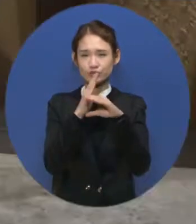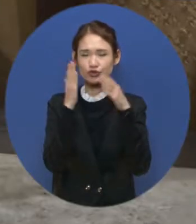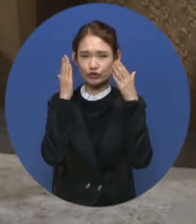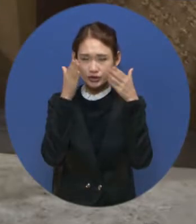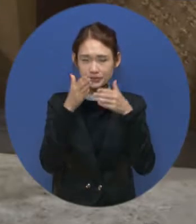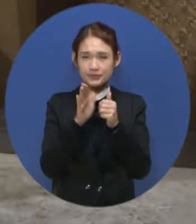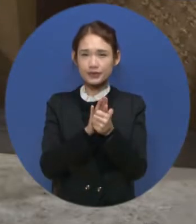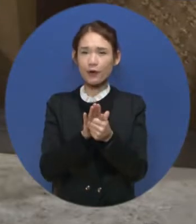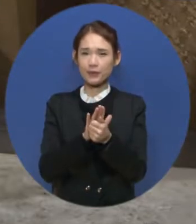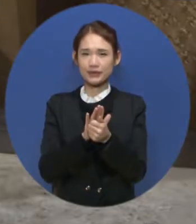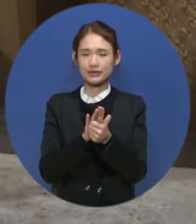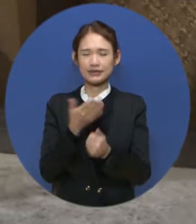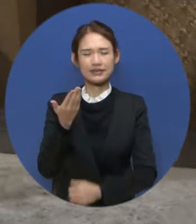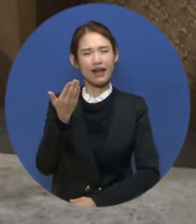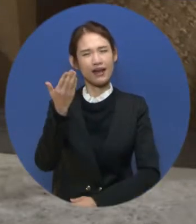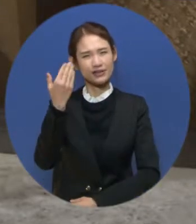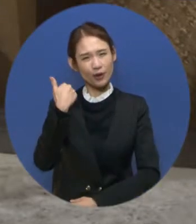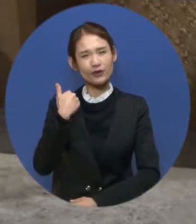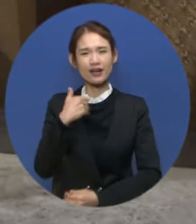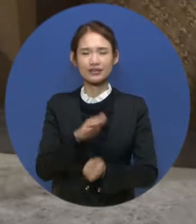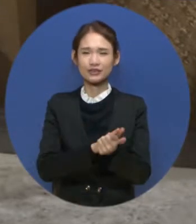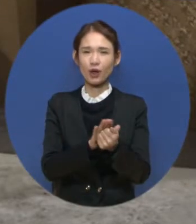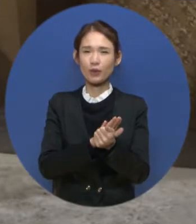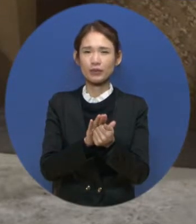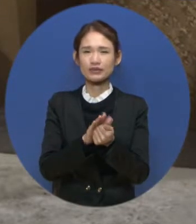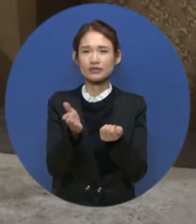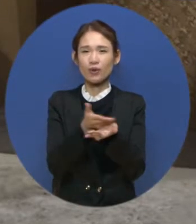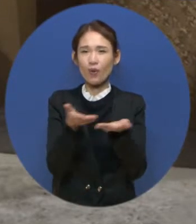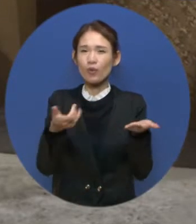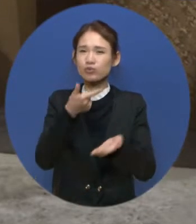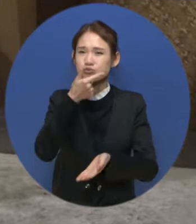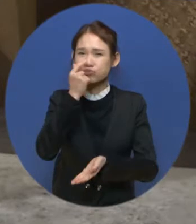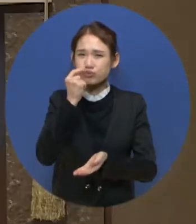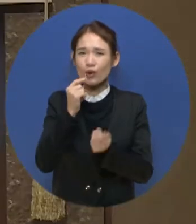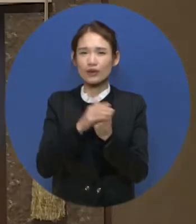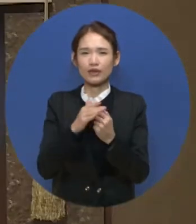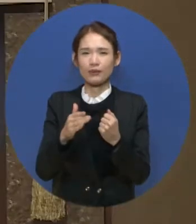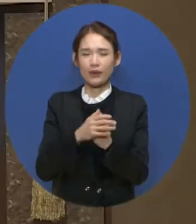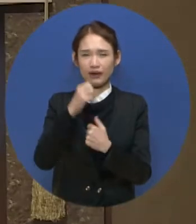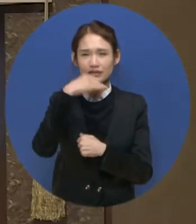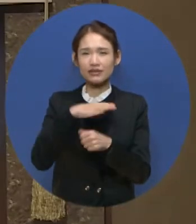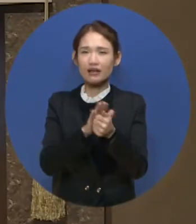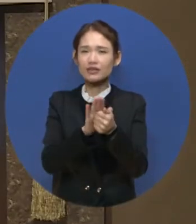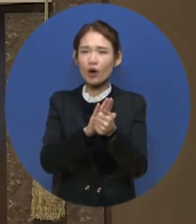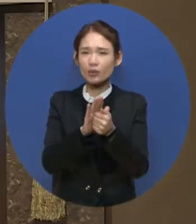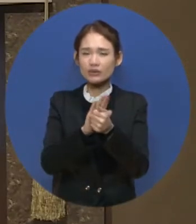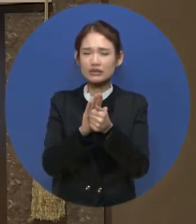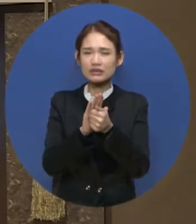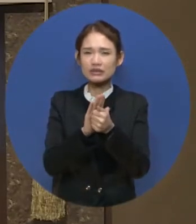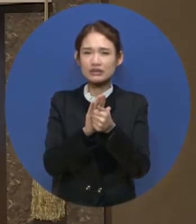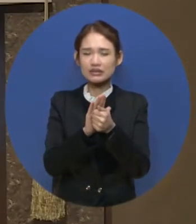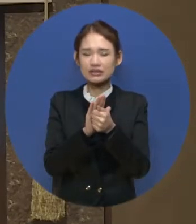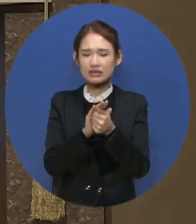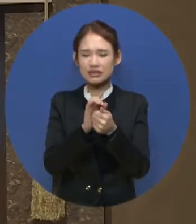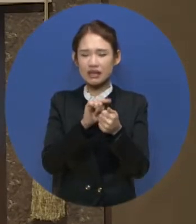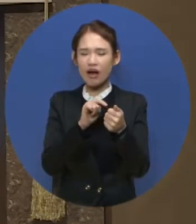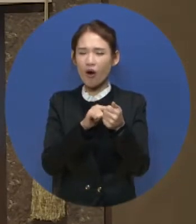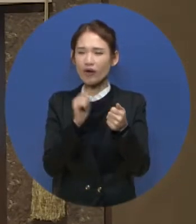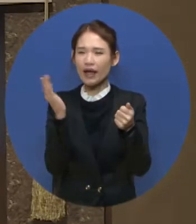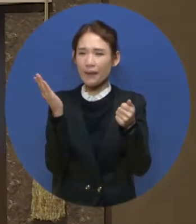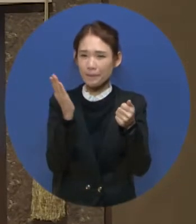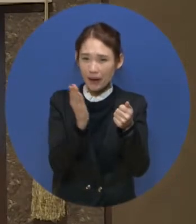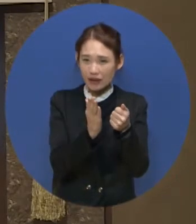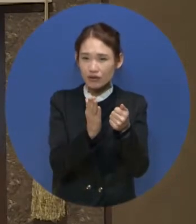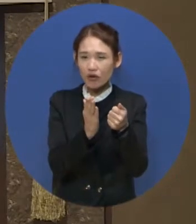서비스는 예전에는 이제 서비스 공급이 부족하다 보니까 네. 그냥 서비스에 사람이 맞춰야 되는